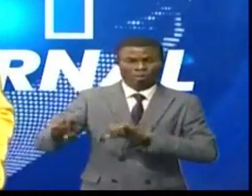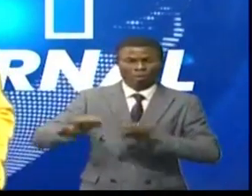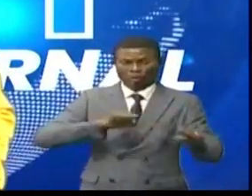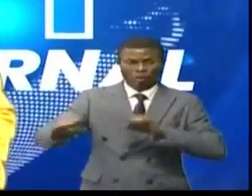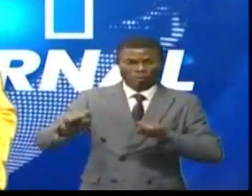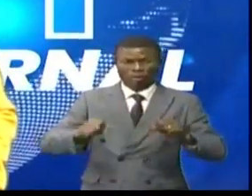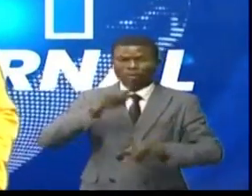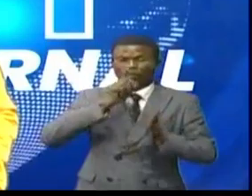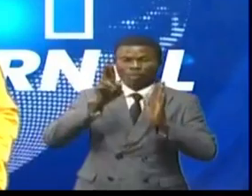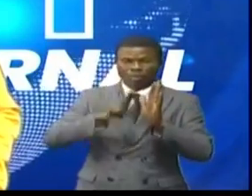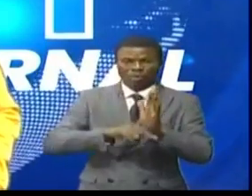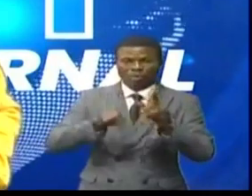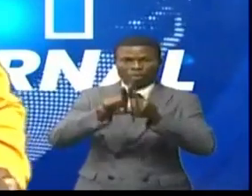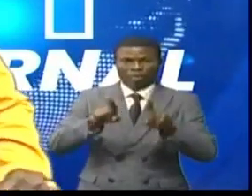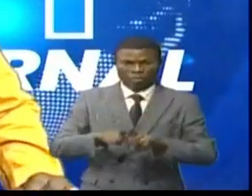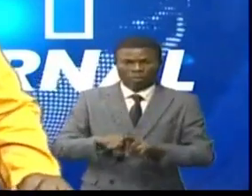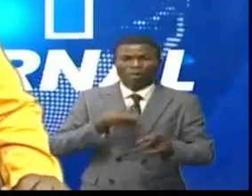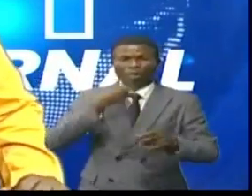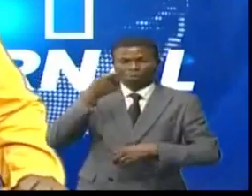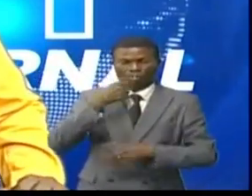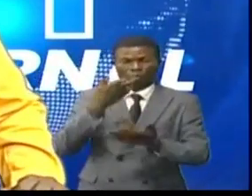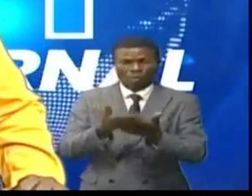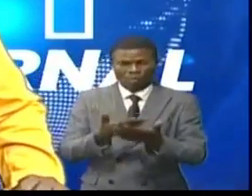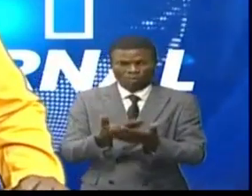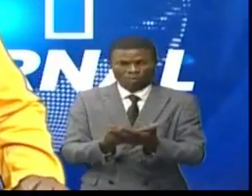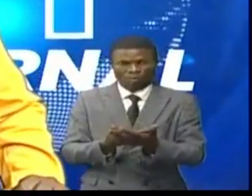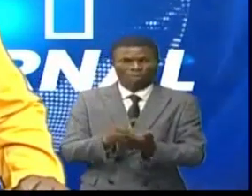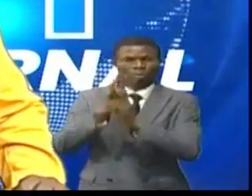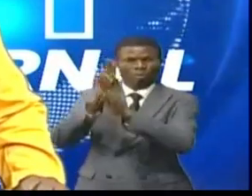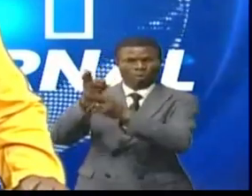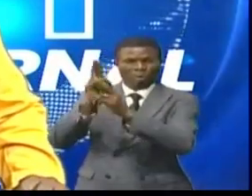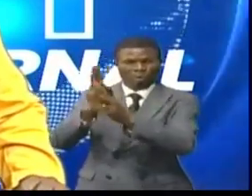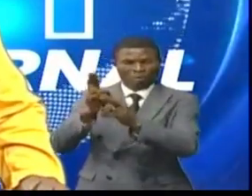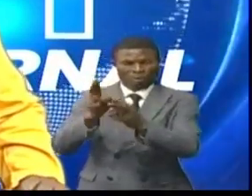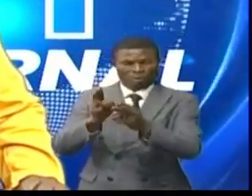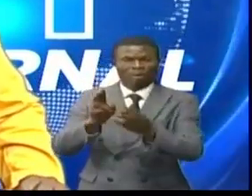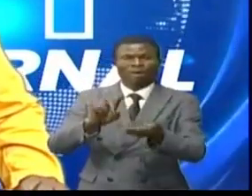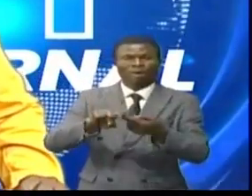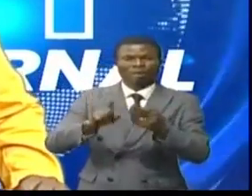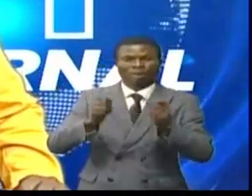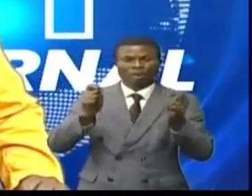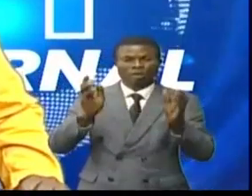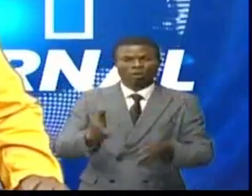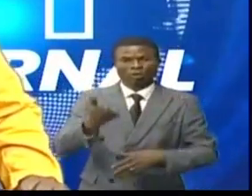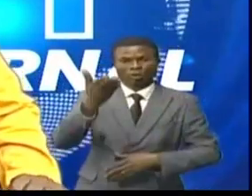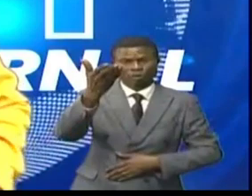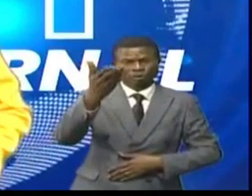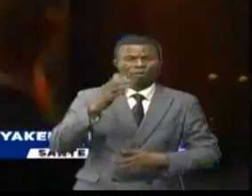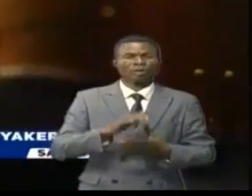Parlement a également était évoqué. Un reportage de Patrick Michel Mokoui et Naïcha Kiala.